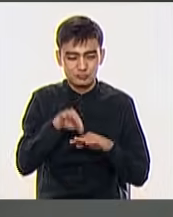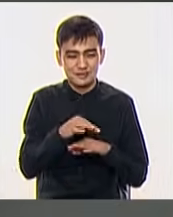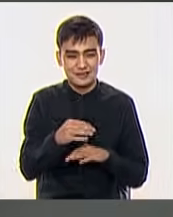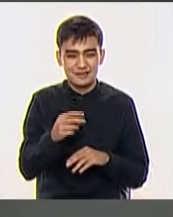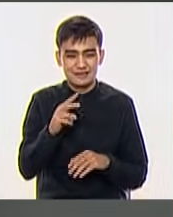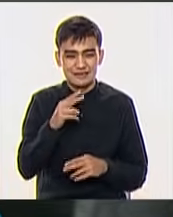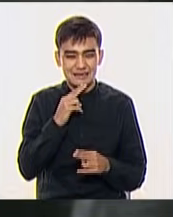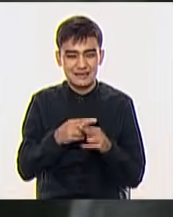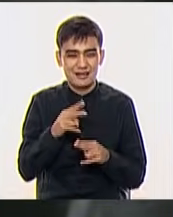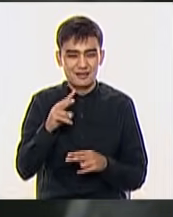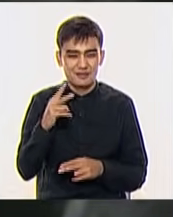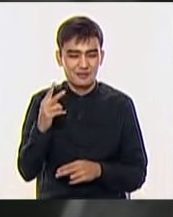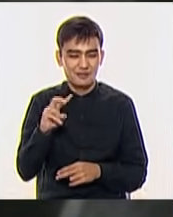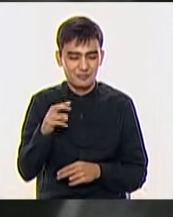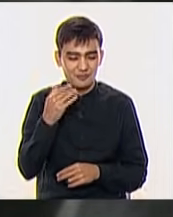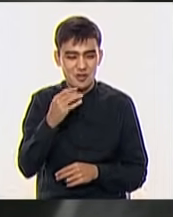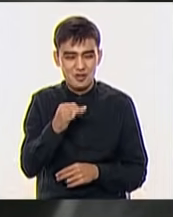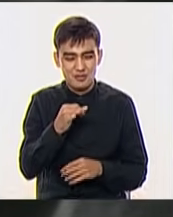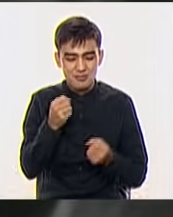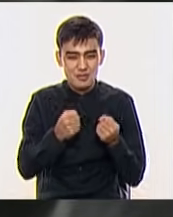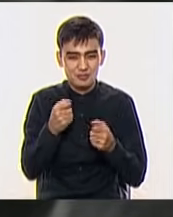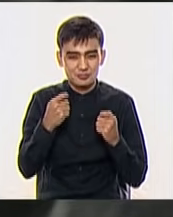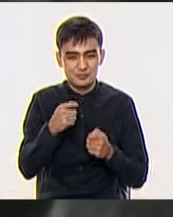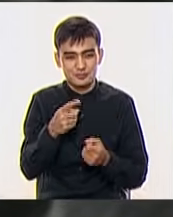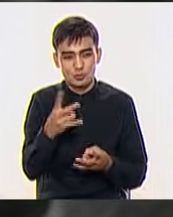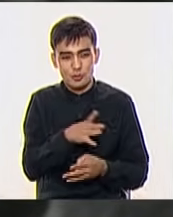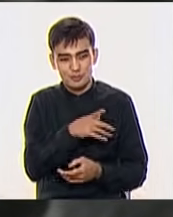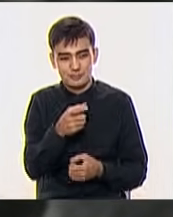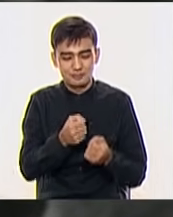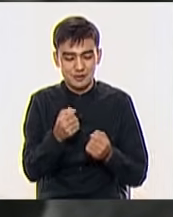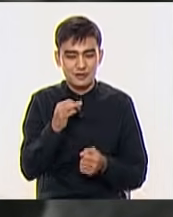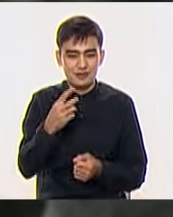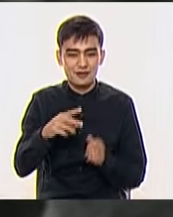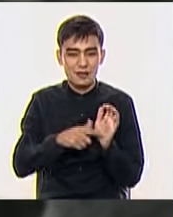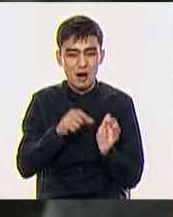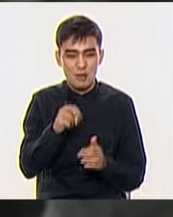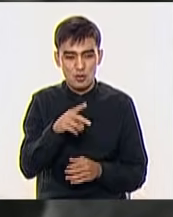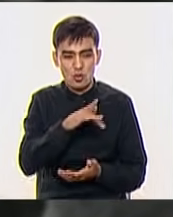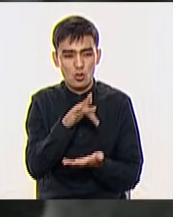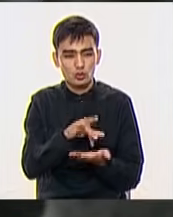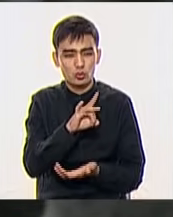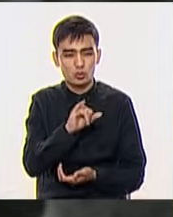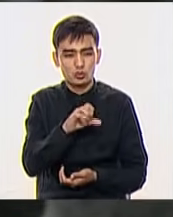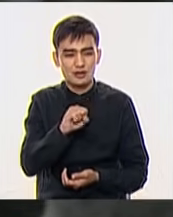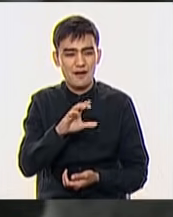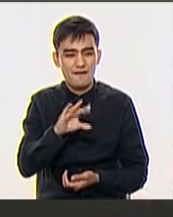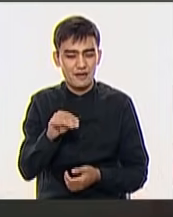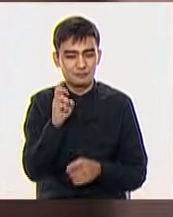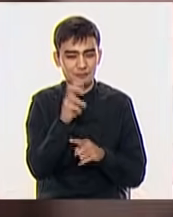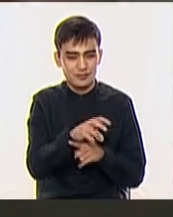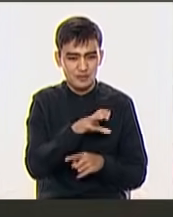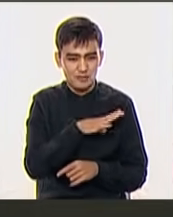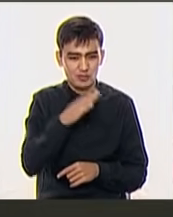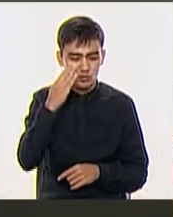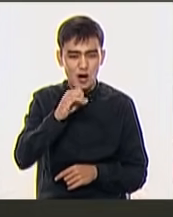девушка должна была в компании, продающей автомобили. 27 апреля она вылетела в город Рустави. Там, по словам родственников, ее встретил